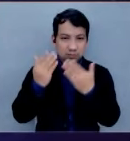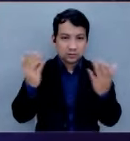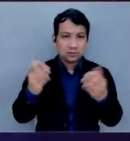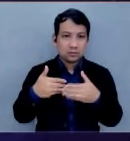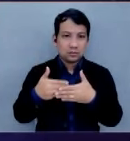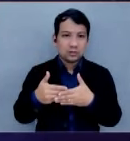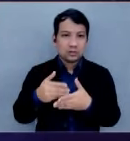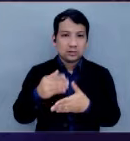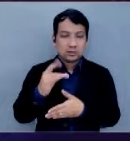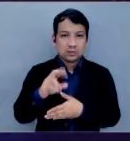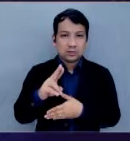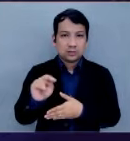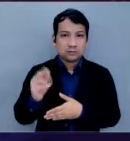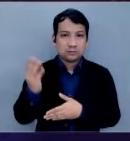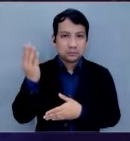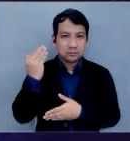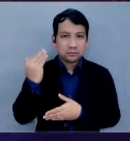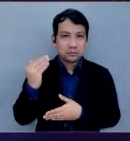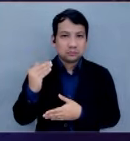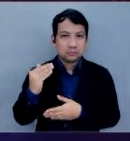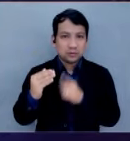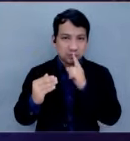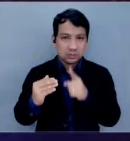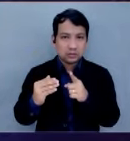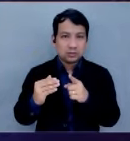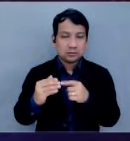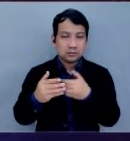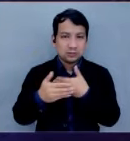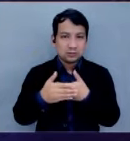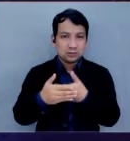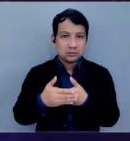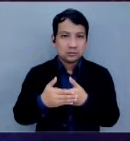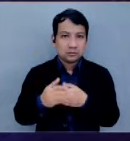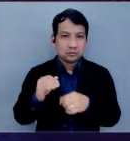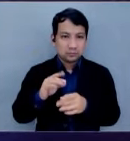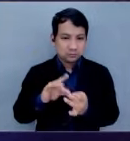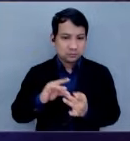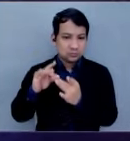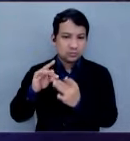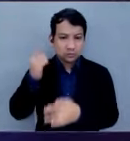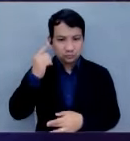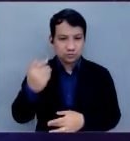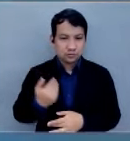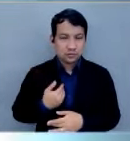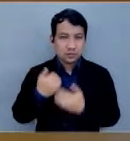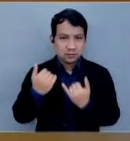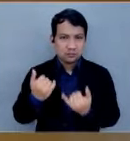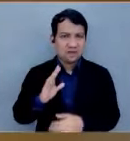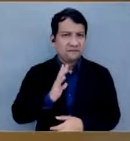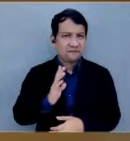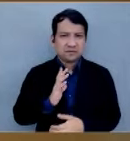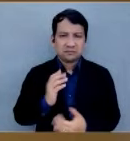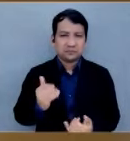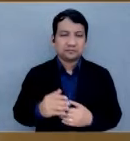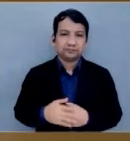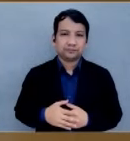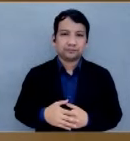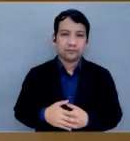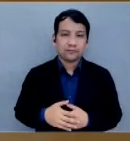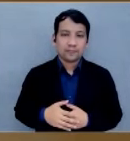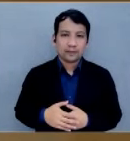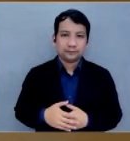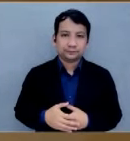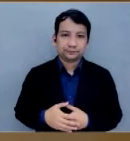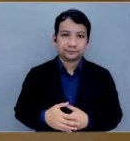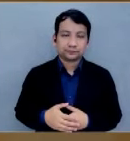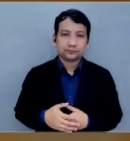Darren dati. Like, he was very close and he was once really special to me. And to this day, okay naman po kami. Naungkat din ang sour